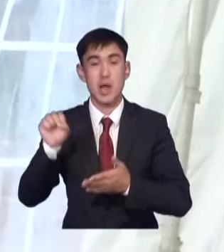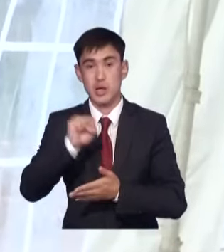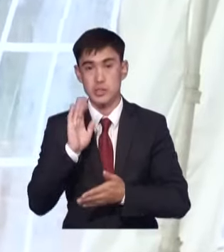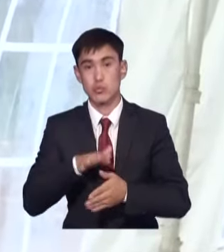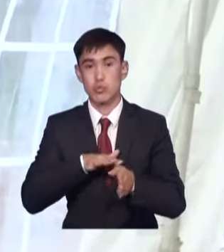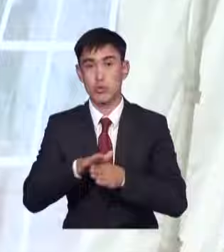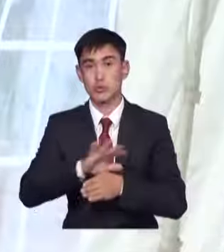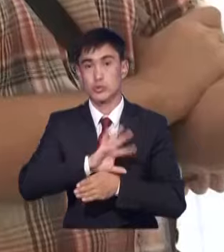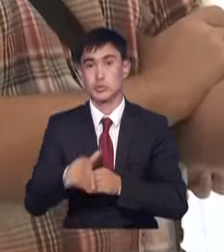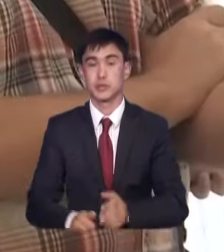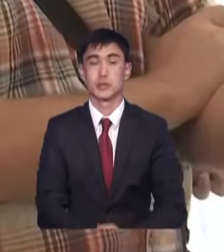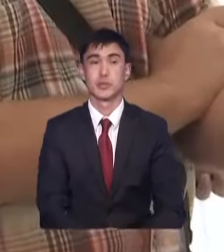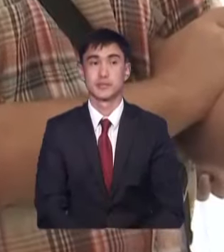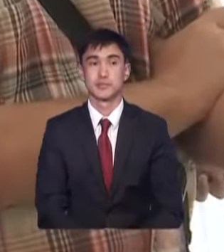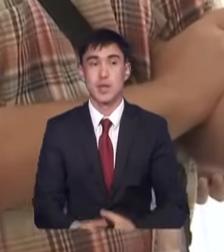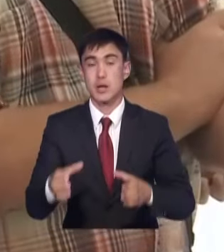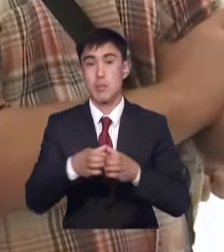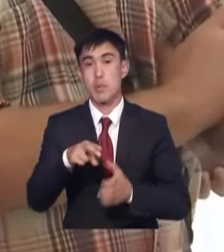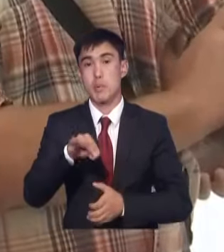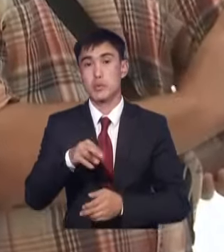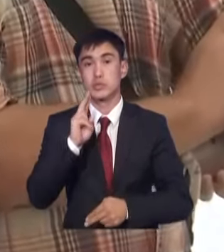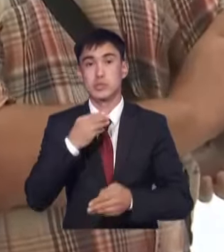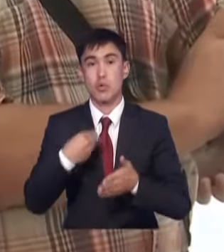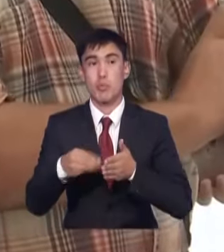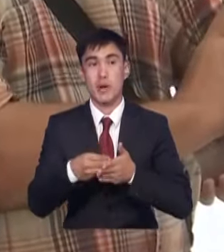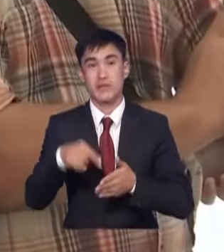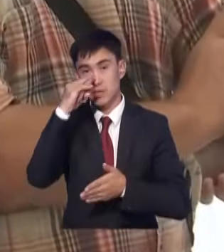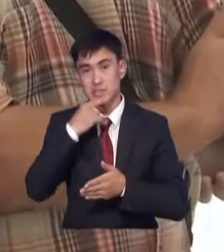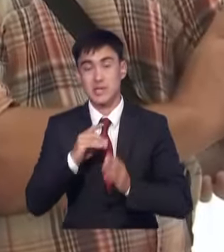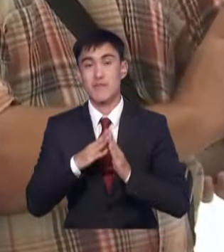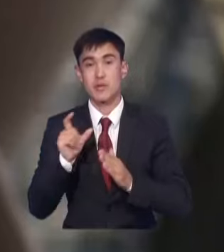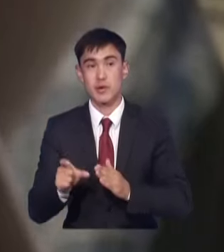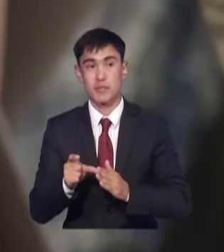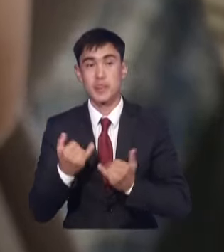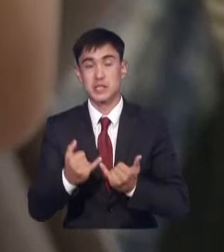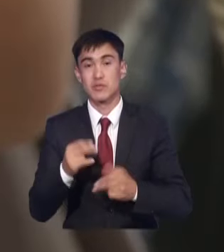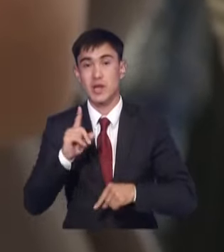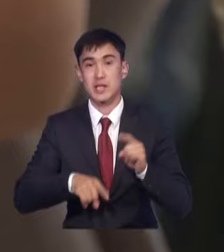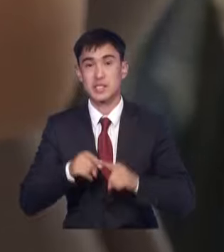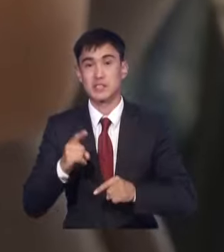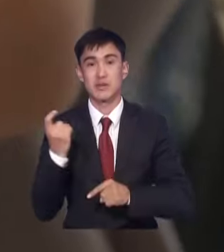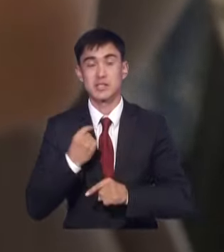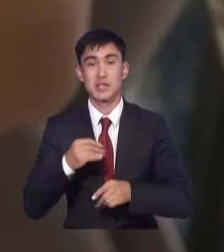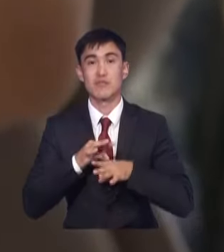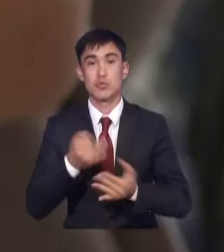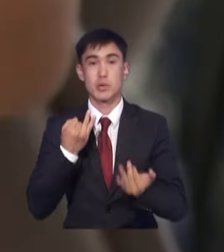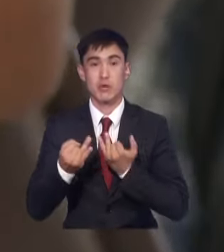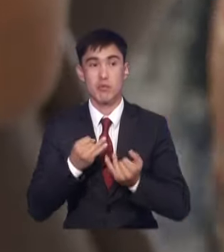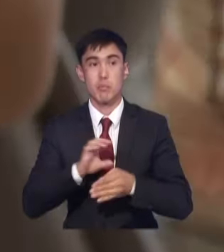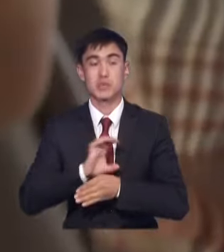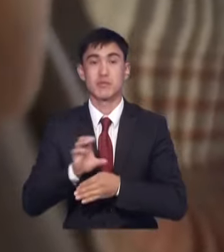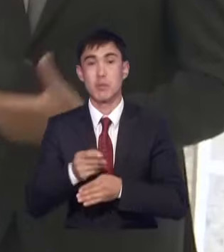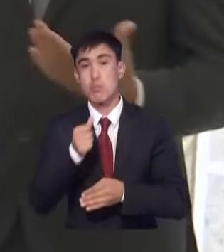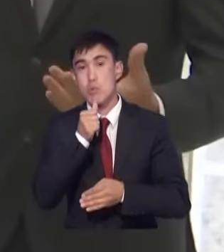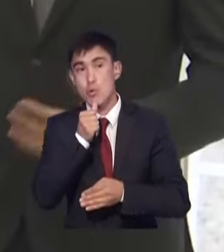будет покрываться компания пепсико намерена закупать сырьё у казахстанских фермеров сегодня отечественные крестьяне ведут переговоры о поставке